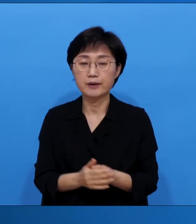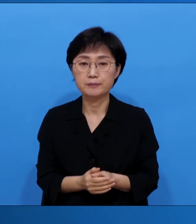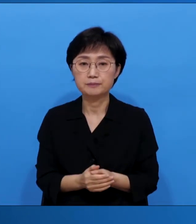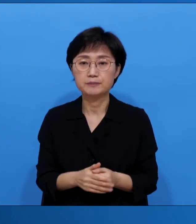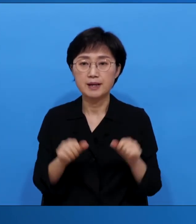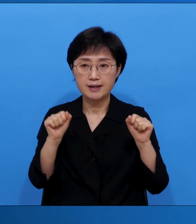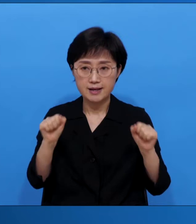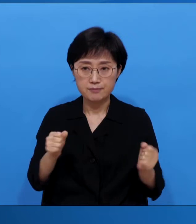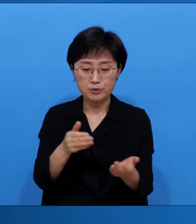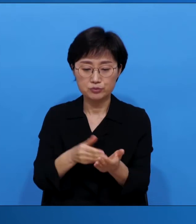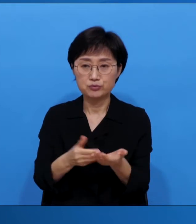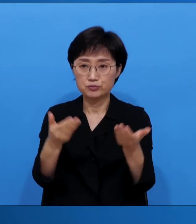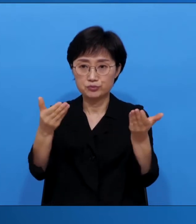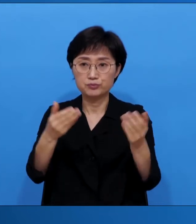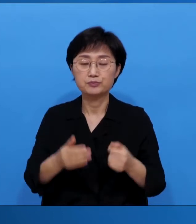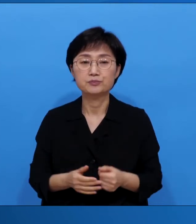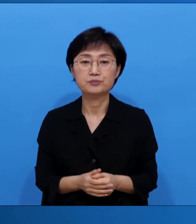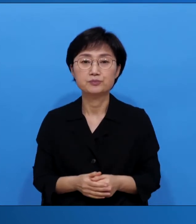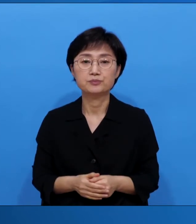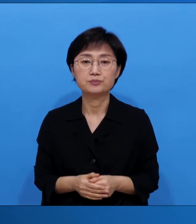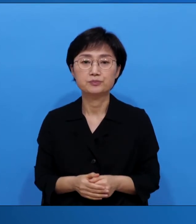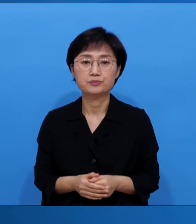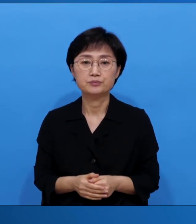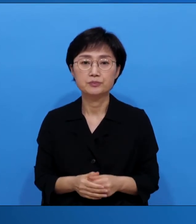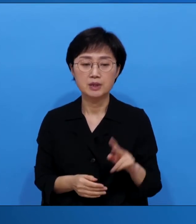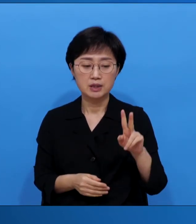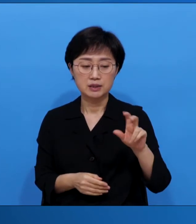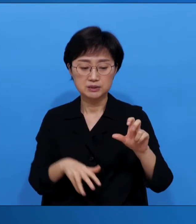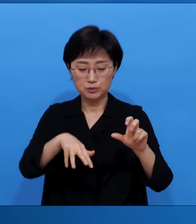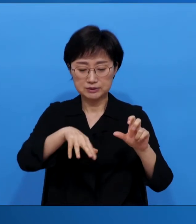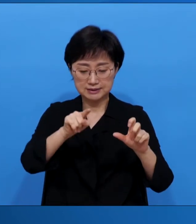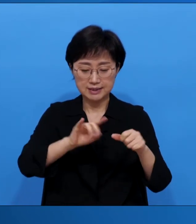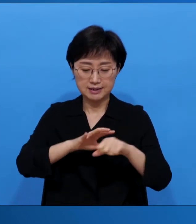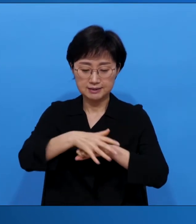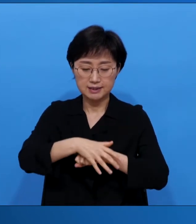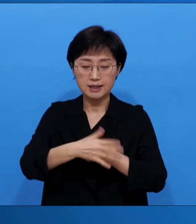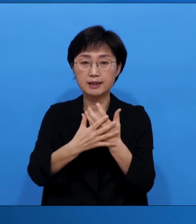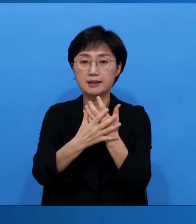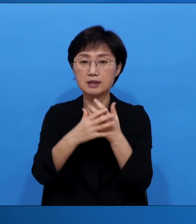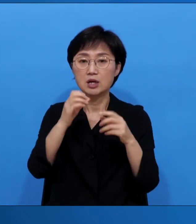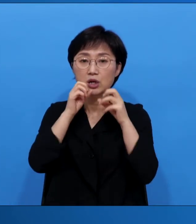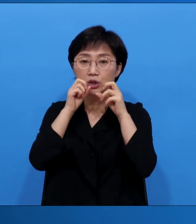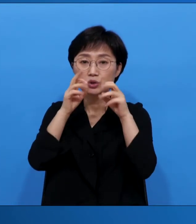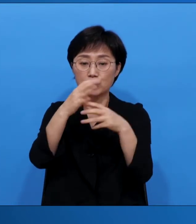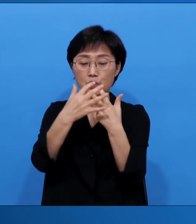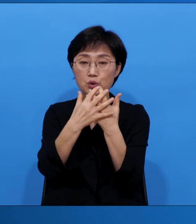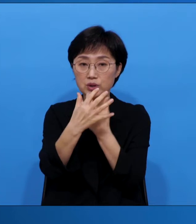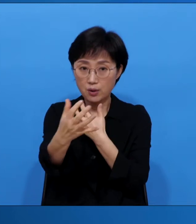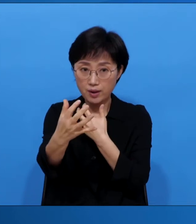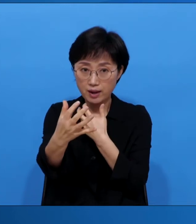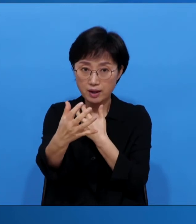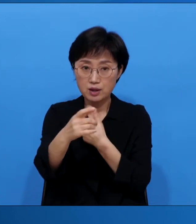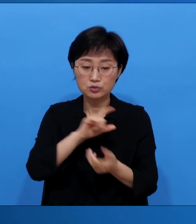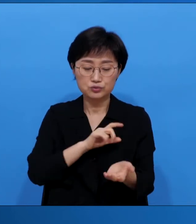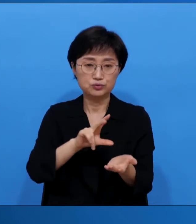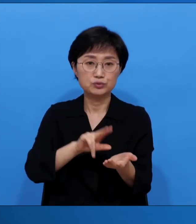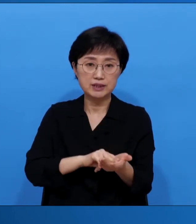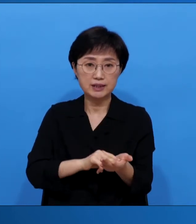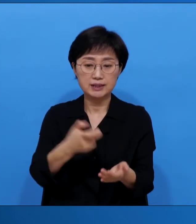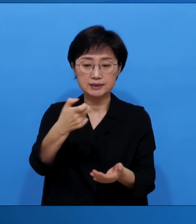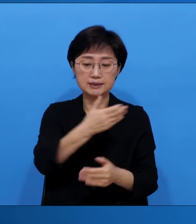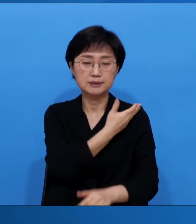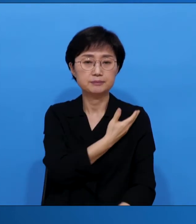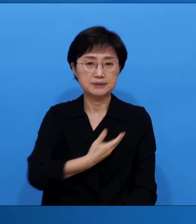안녕하십니까. RUTC 뉴스입니다. 제25차 세계 선교대회가 70 제자, 70 지역, 70